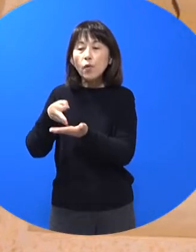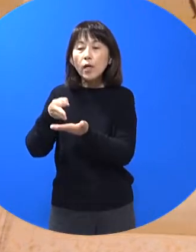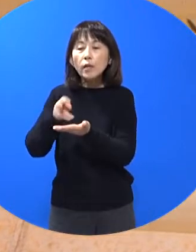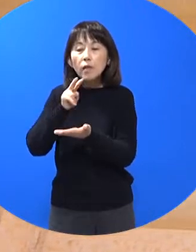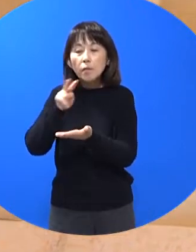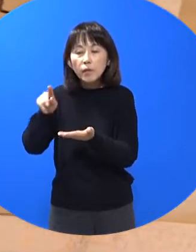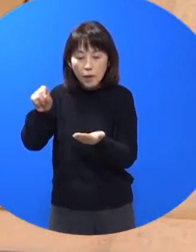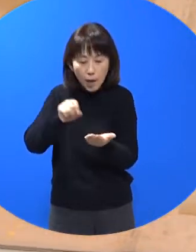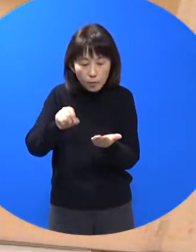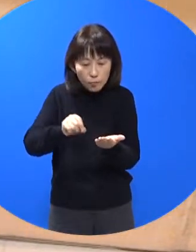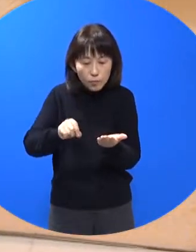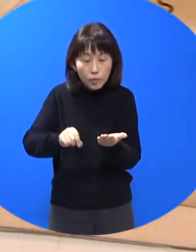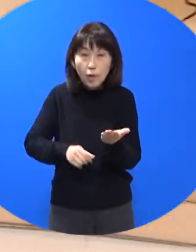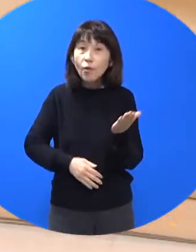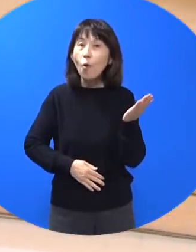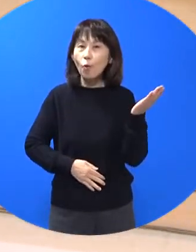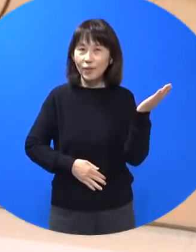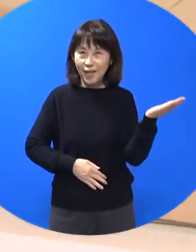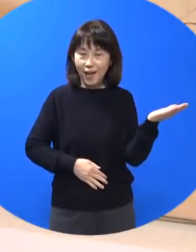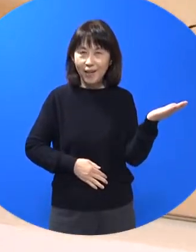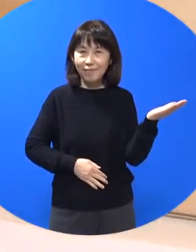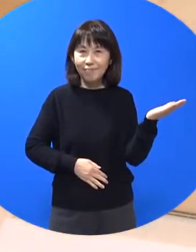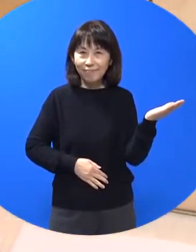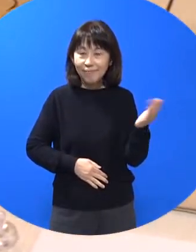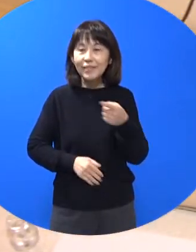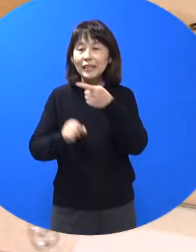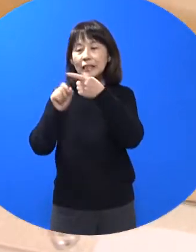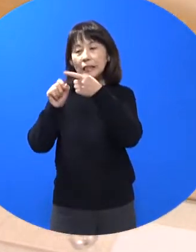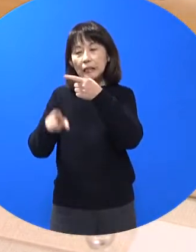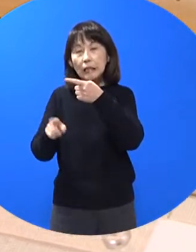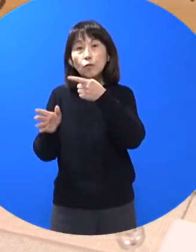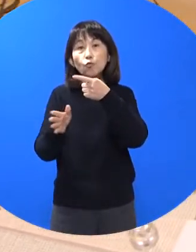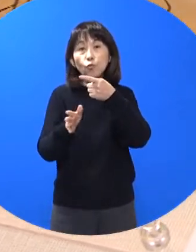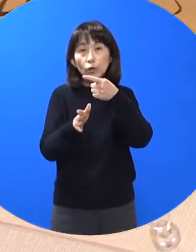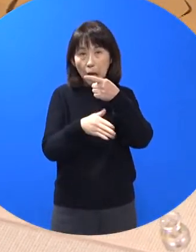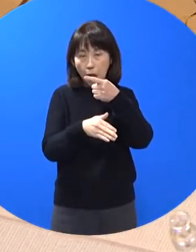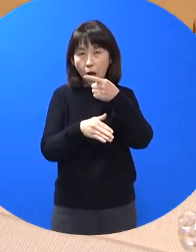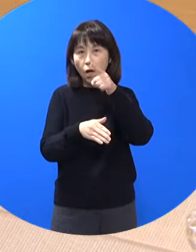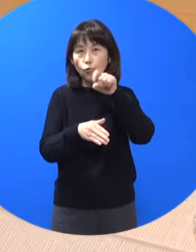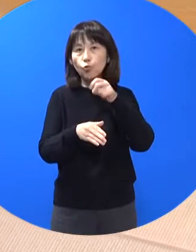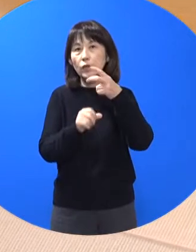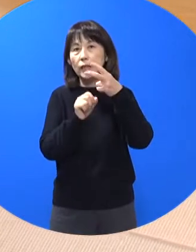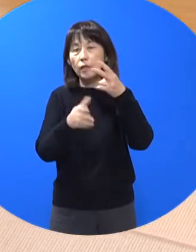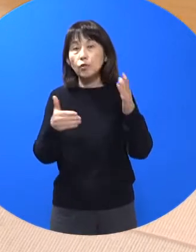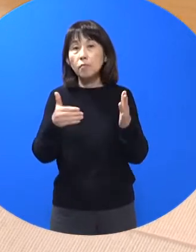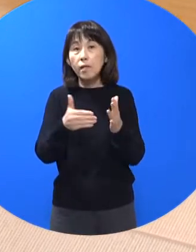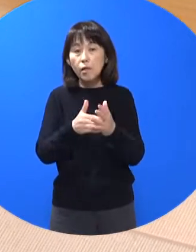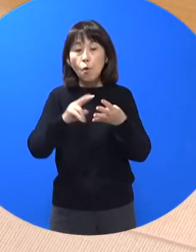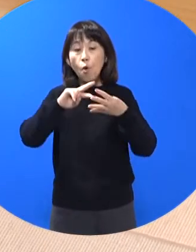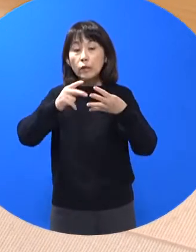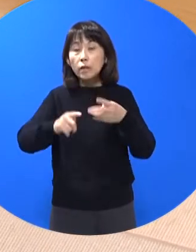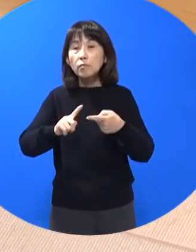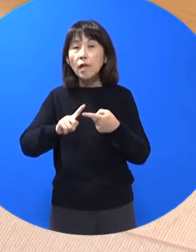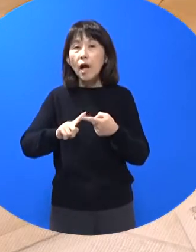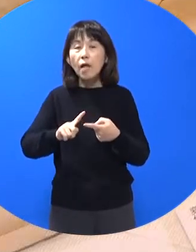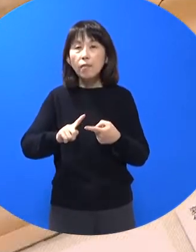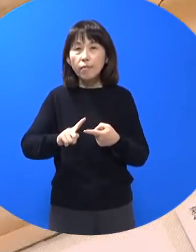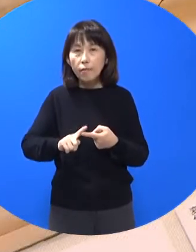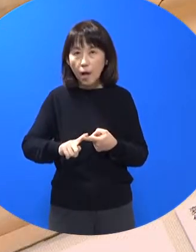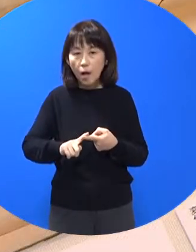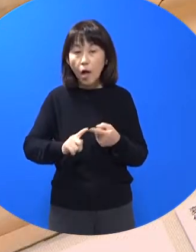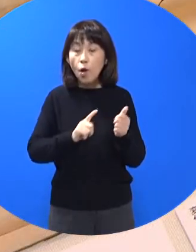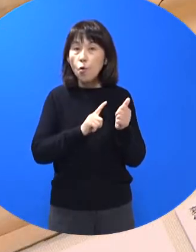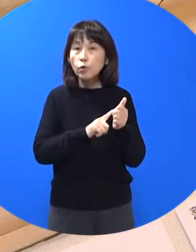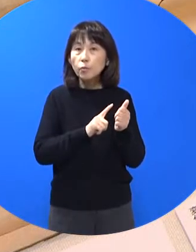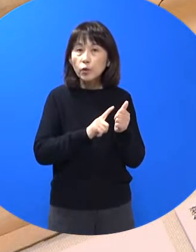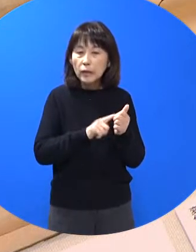葉手鏡です。 書き写されているのは1月から12月の季節に合わせて義宗